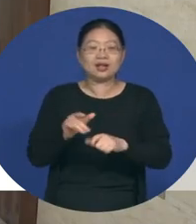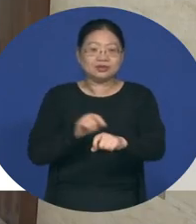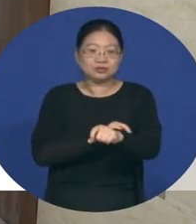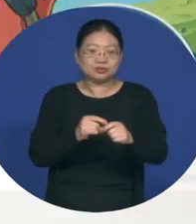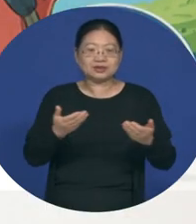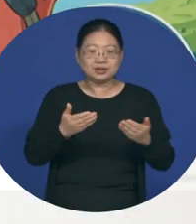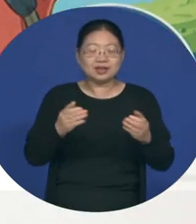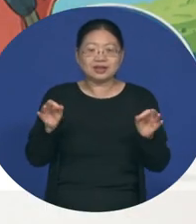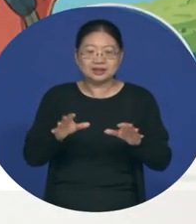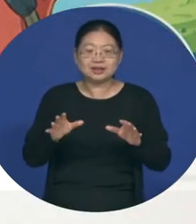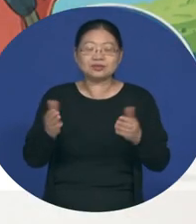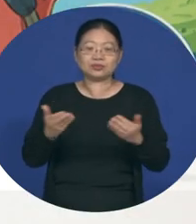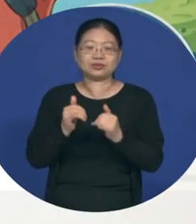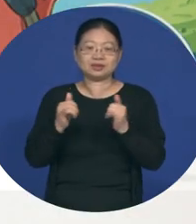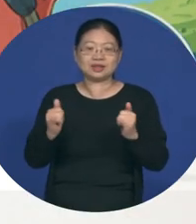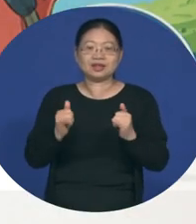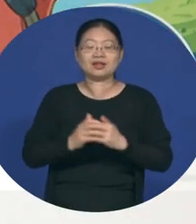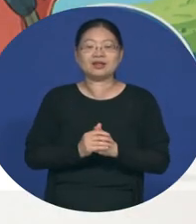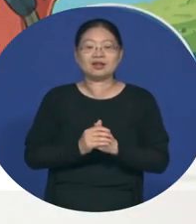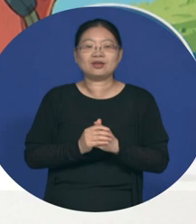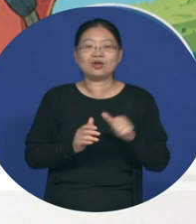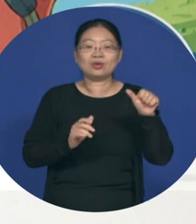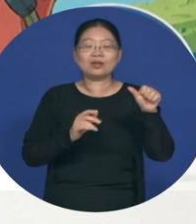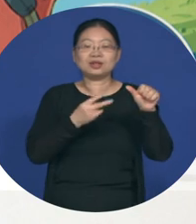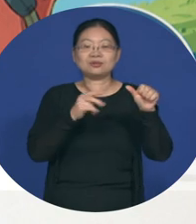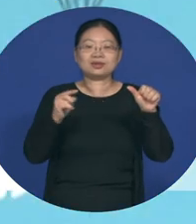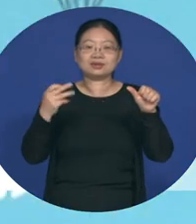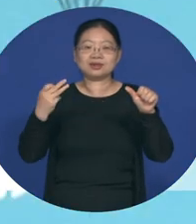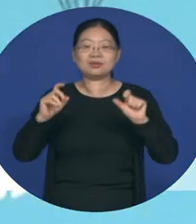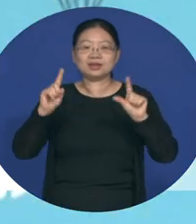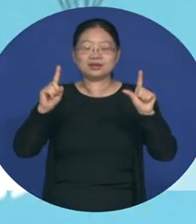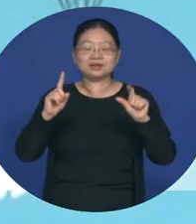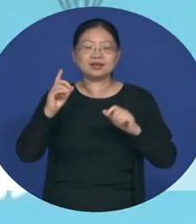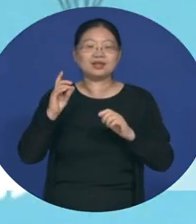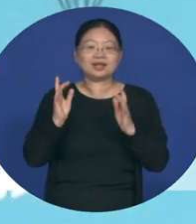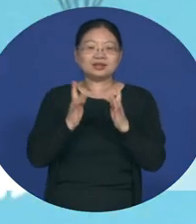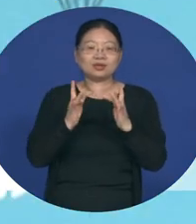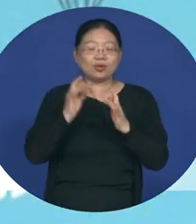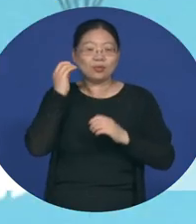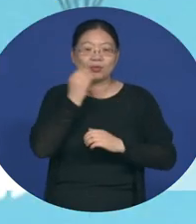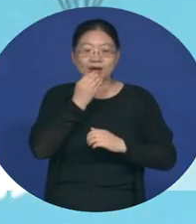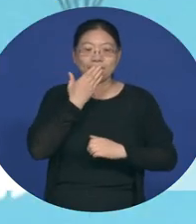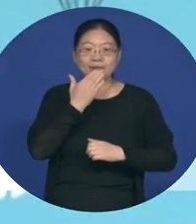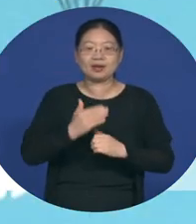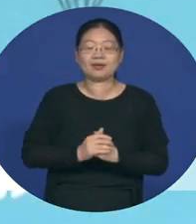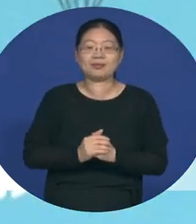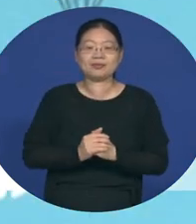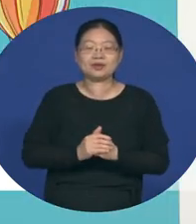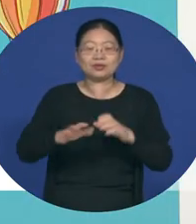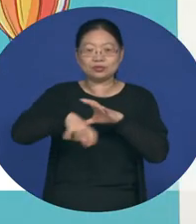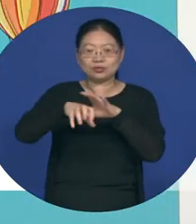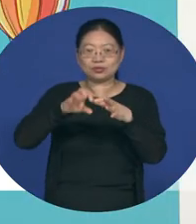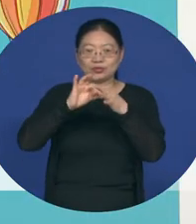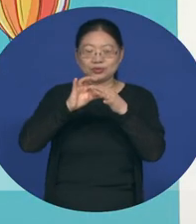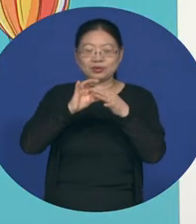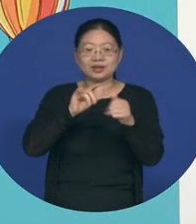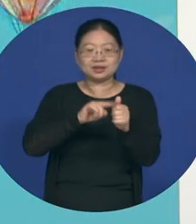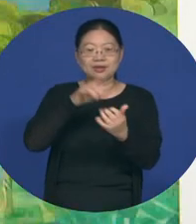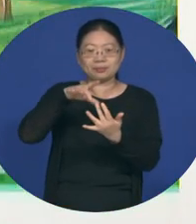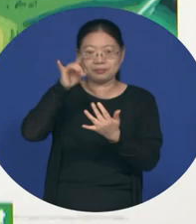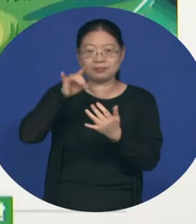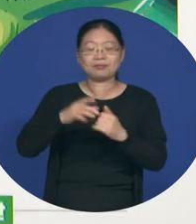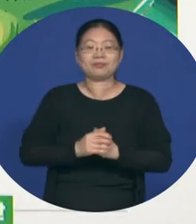노동자입니다 신청은 5월 2일부터 13일까지 온라인 물에서 하면되고 신청자중 추 을 통해 대상자로